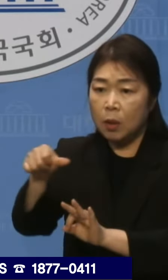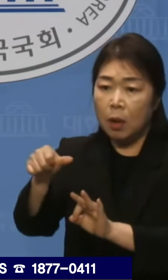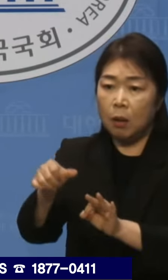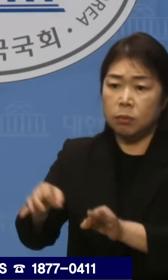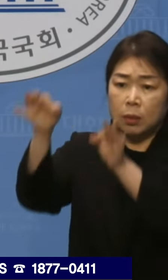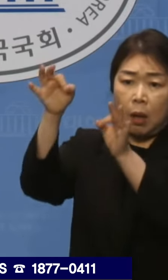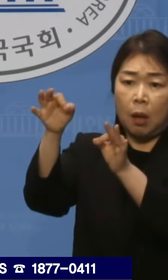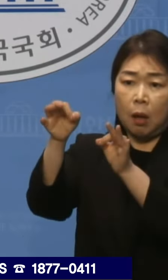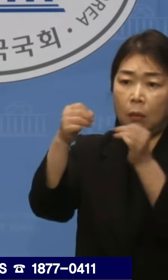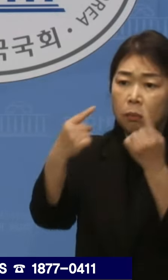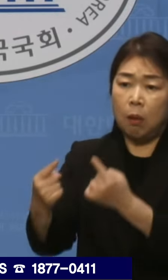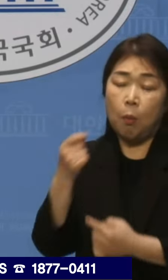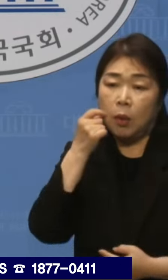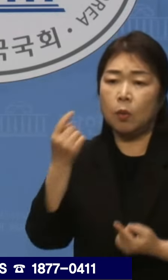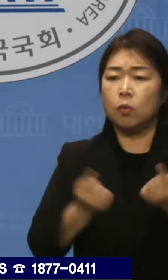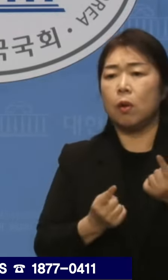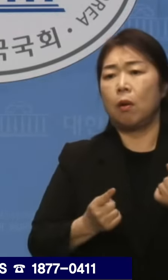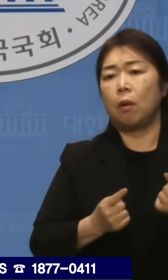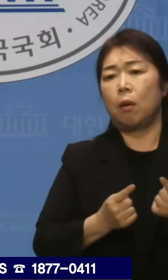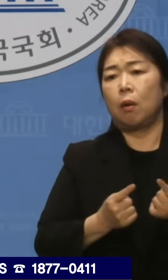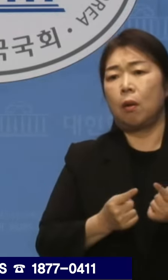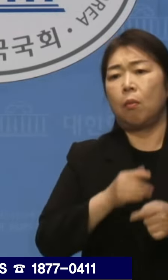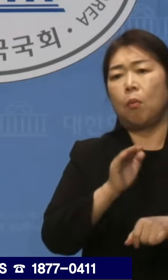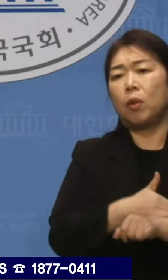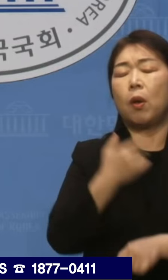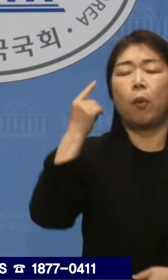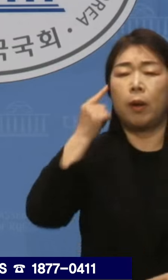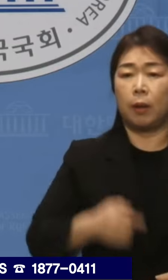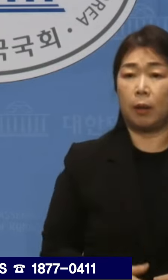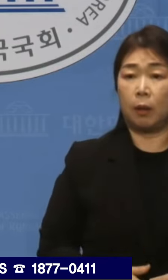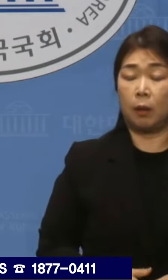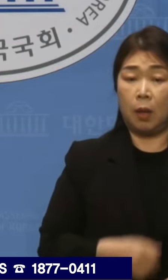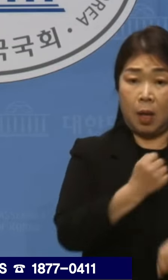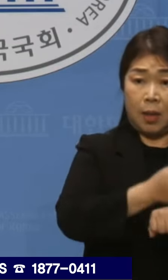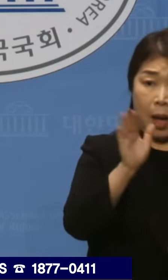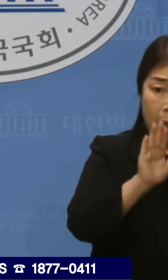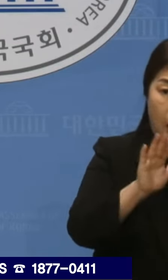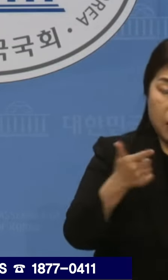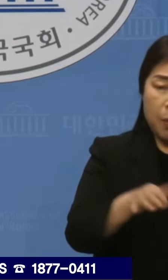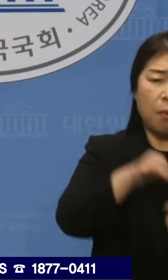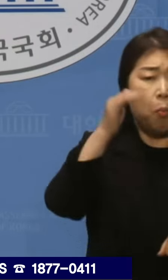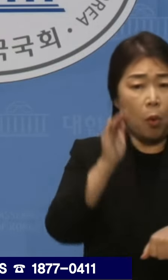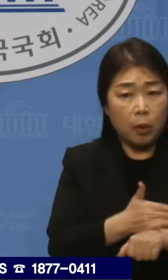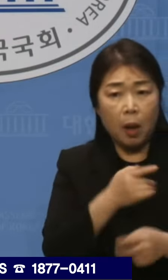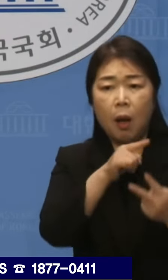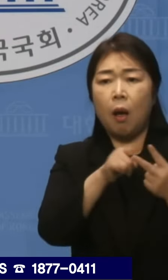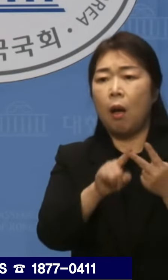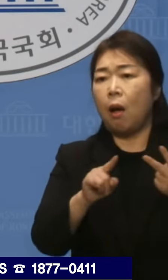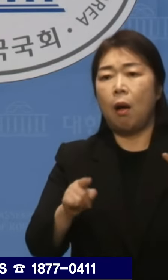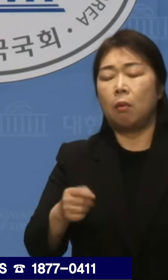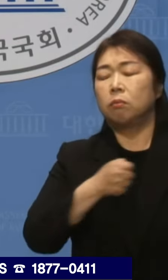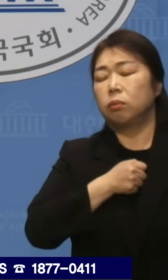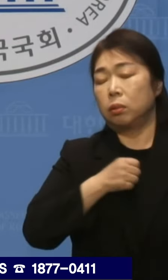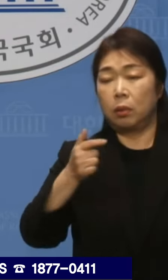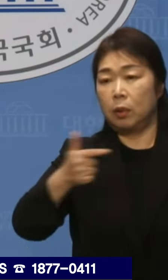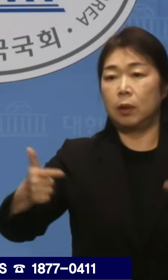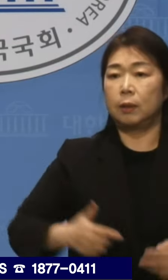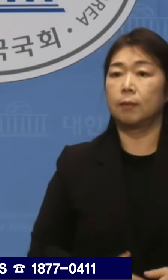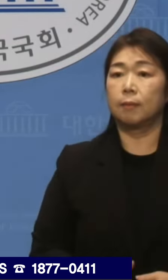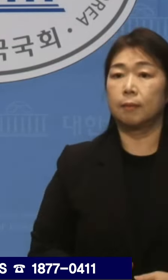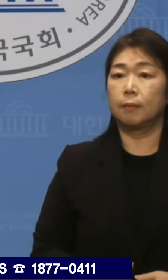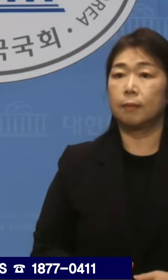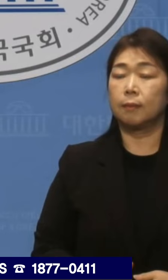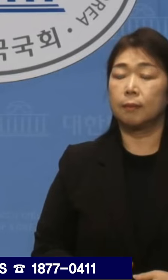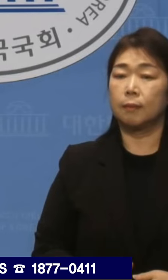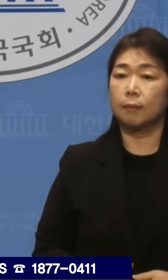무엇입니까? 안 하는 것인지 못하는 것인지 국민들은 답답하기 짝이 없습니다.